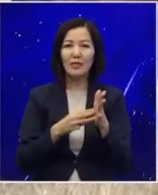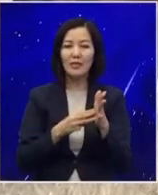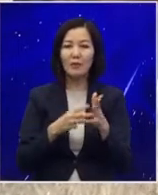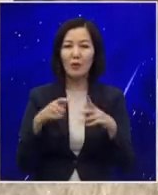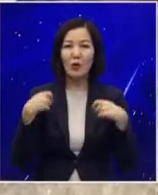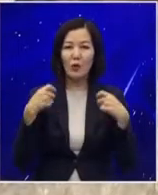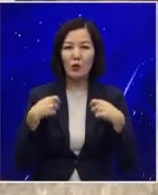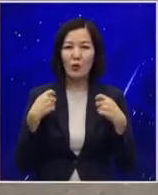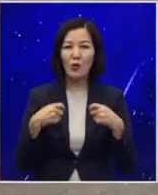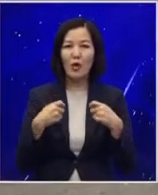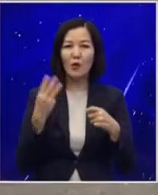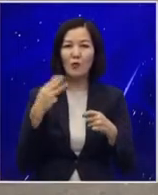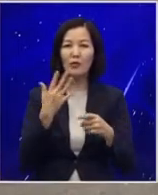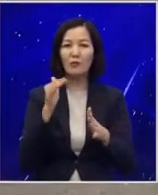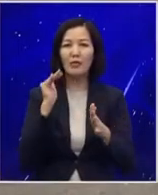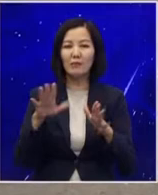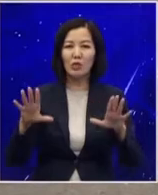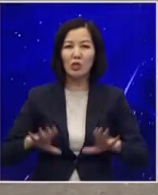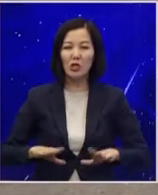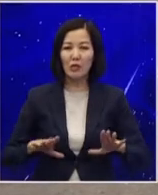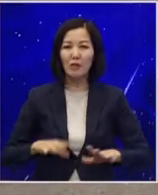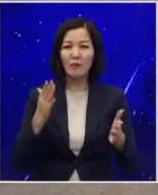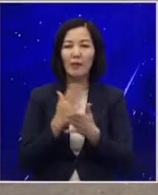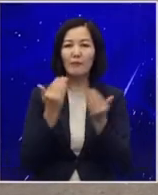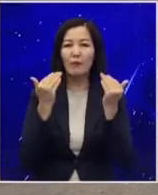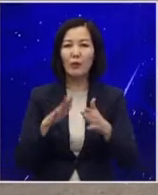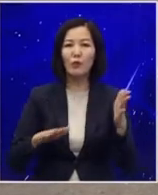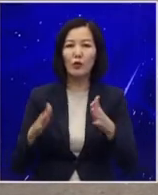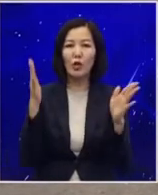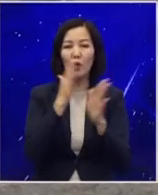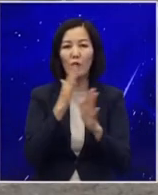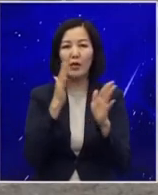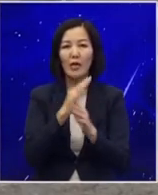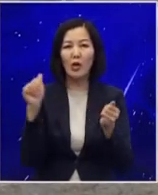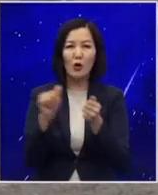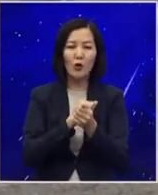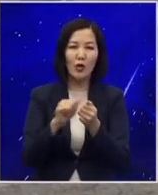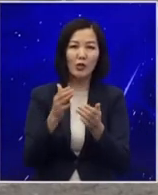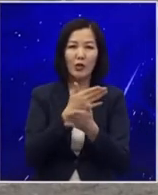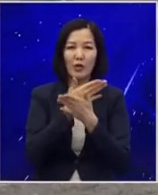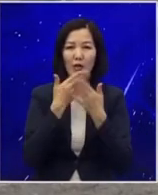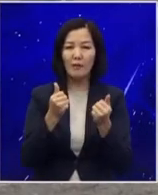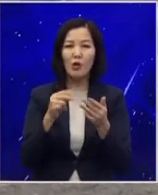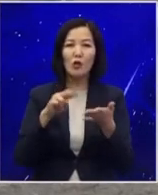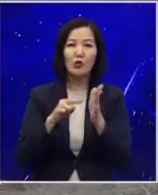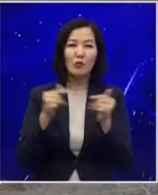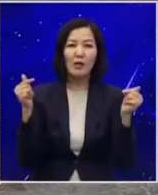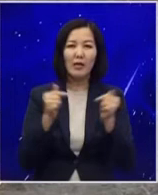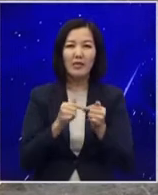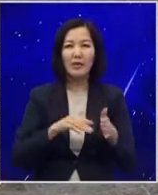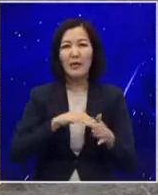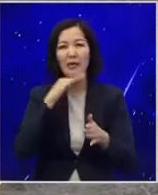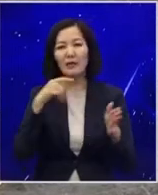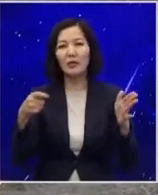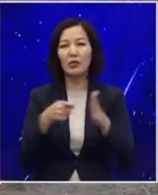мың тұяқ қой ешкі, 35 мың бас жылқы қыстайды. Биыл өңірде ауа райының қолайсыздығына қарамастан жоспарға сай жеткілікті мал